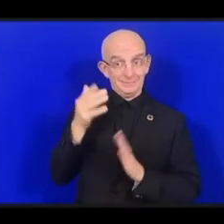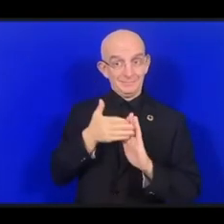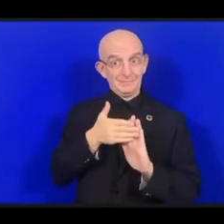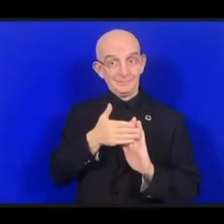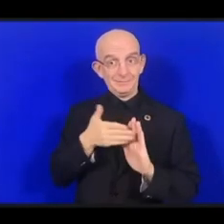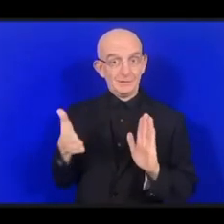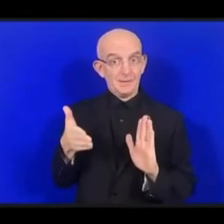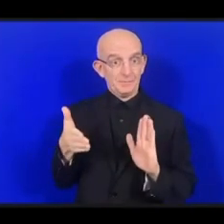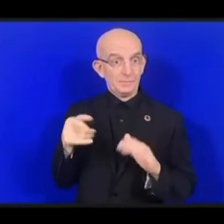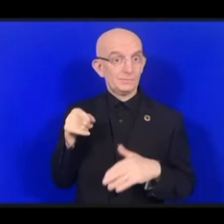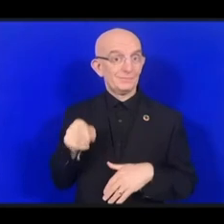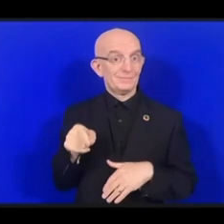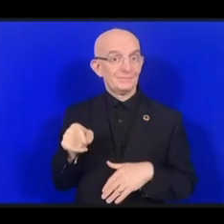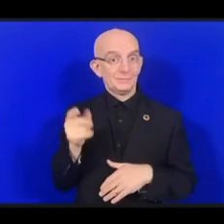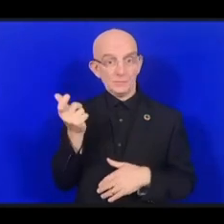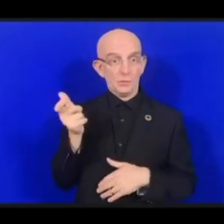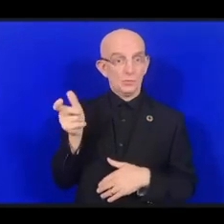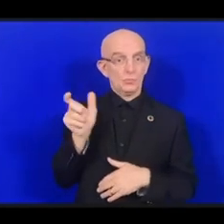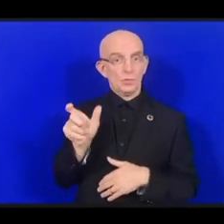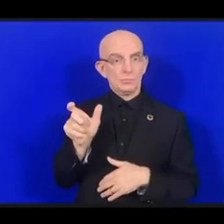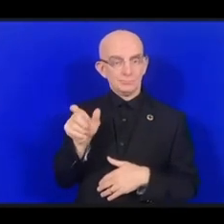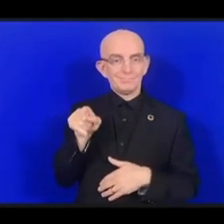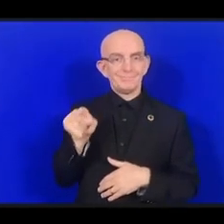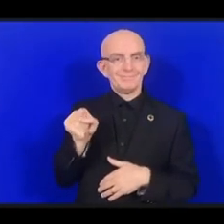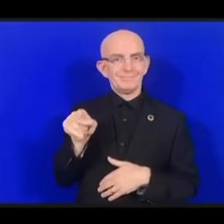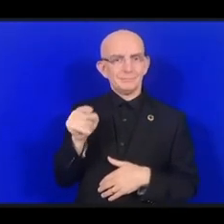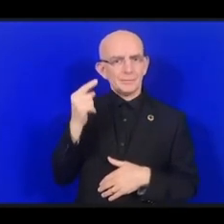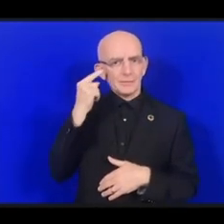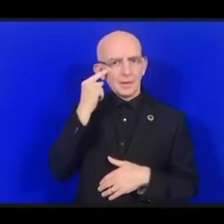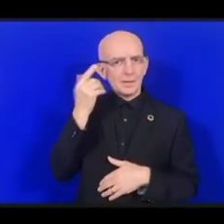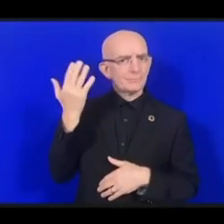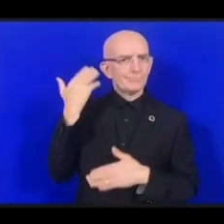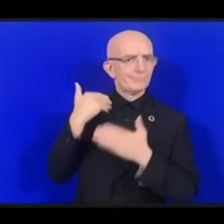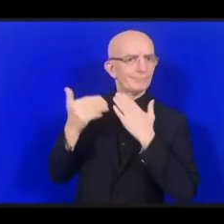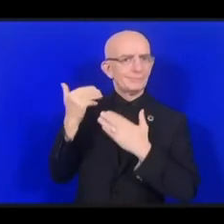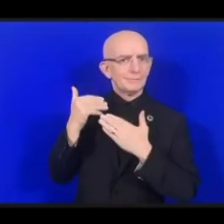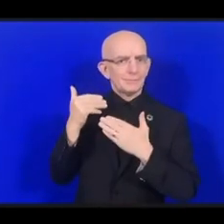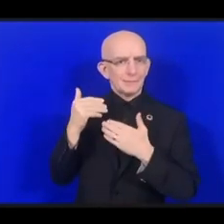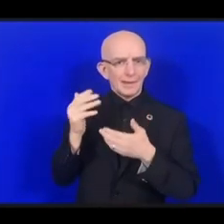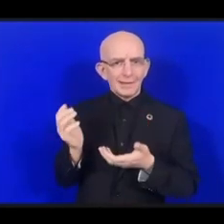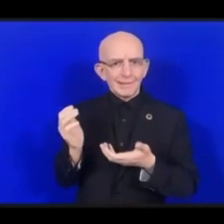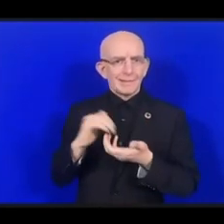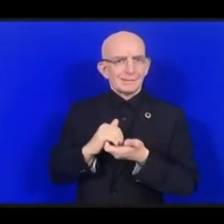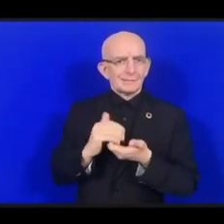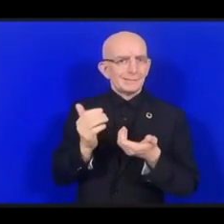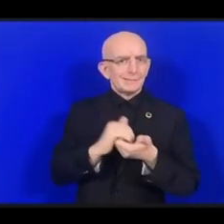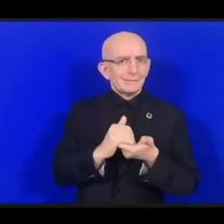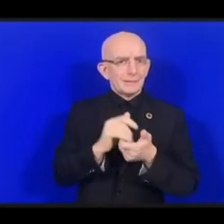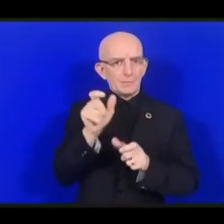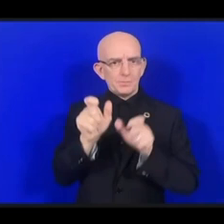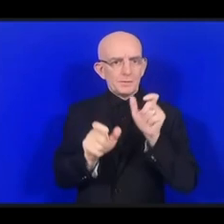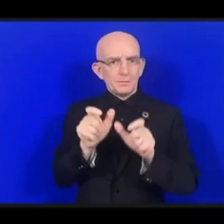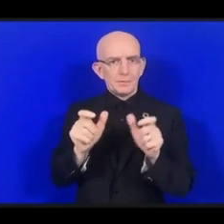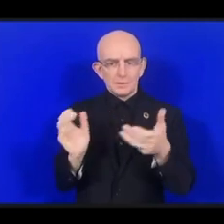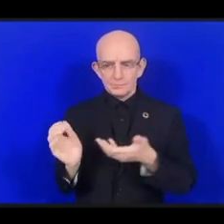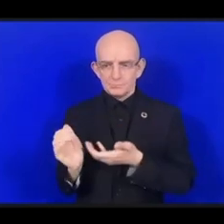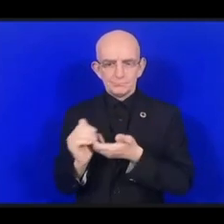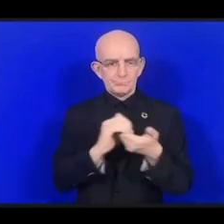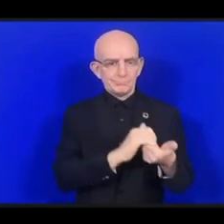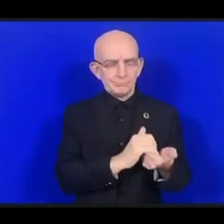للاشاره الى الروابط الشخصيه بين الناس مثل روابط الصداقه او الروابط بين الزوج